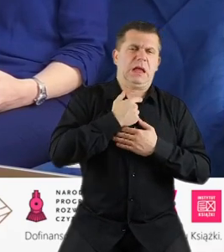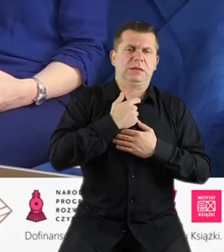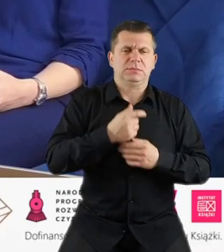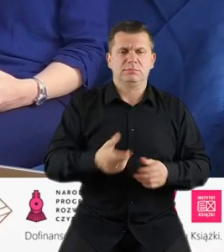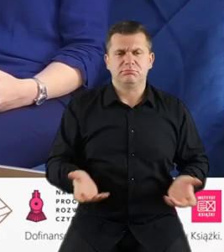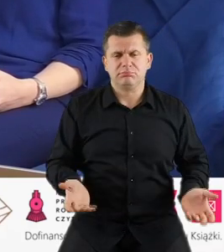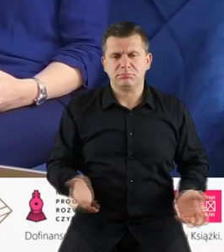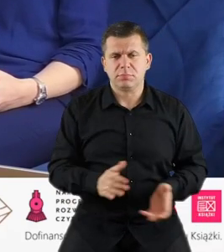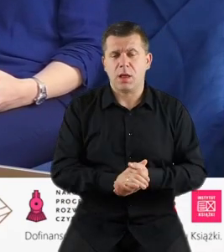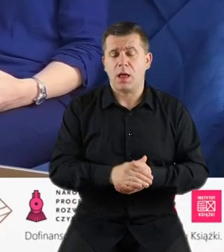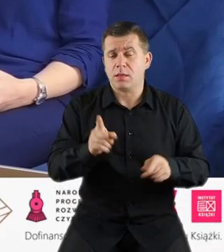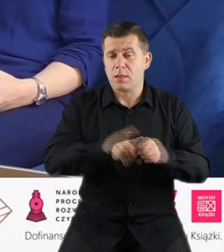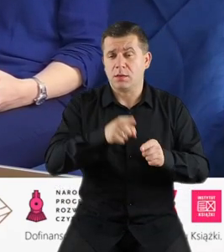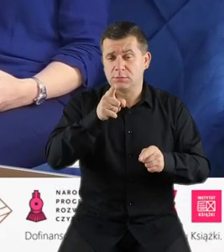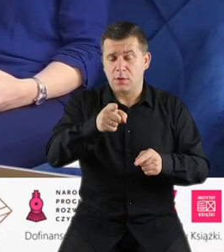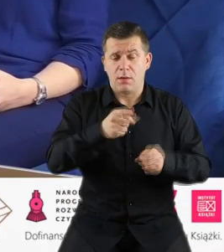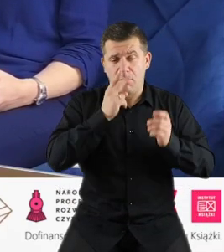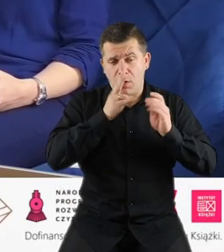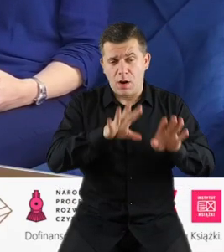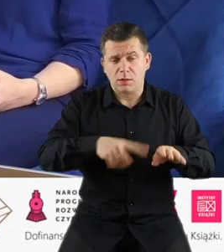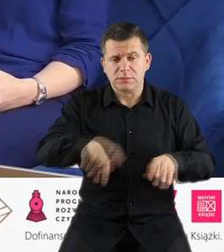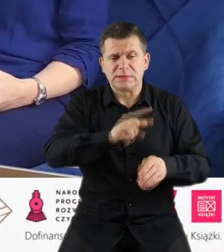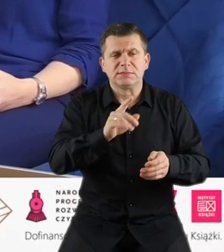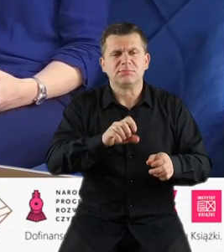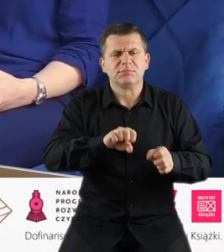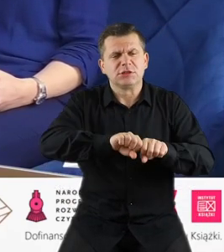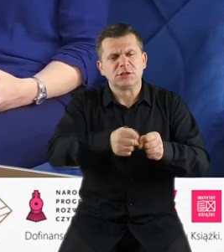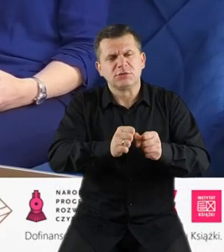Pani obraz zagłady miasta,